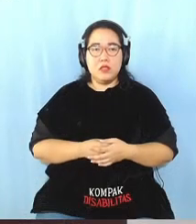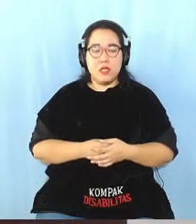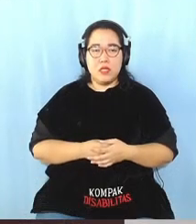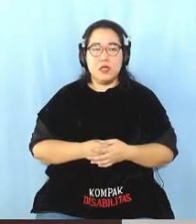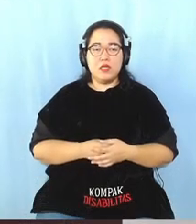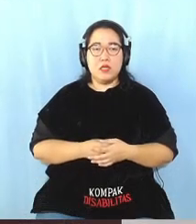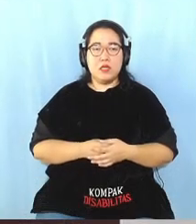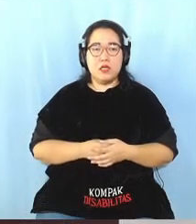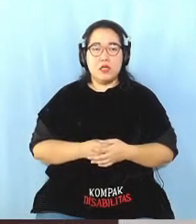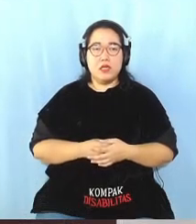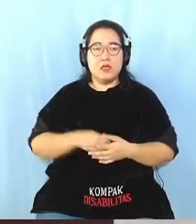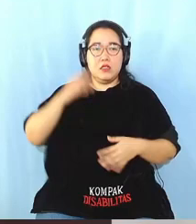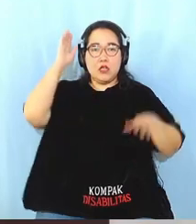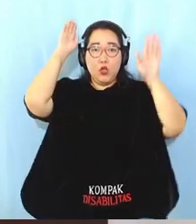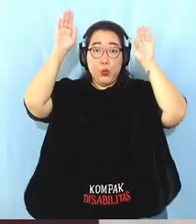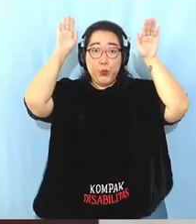Shalom.